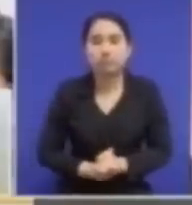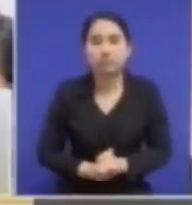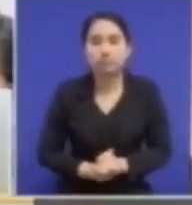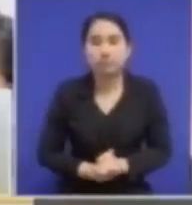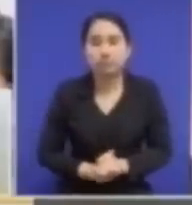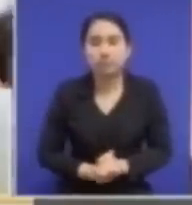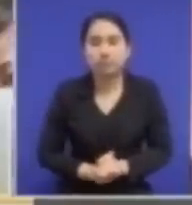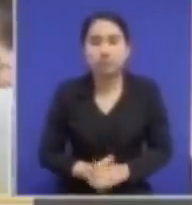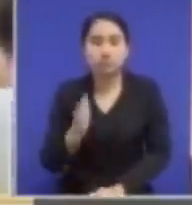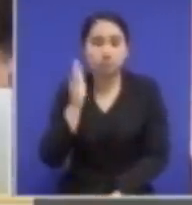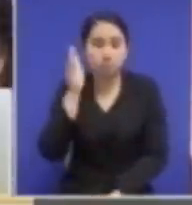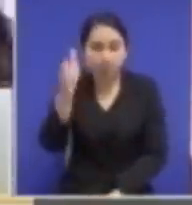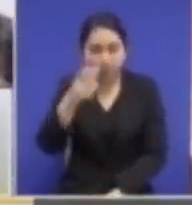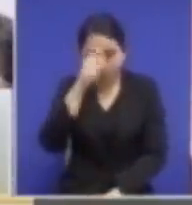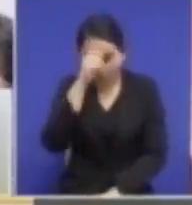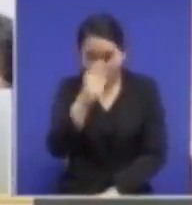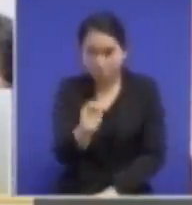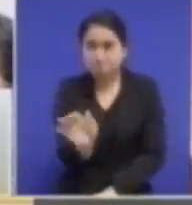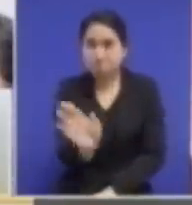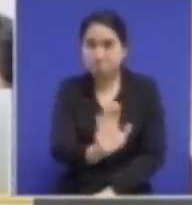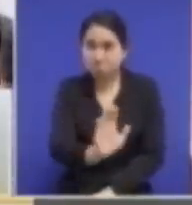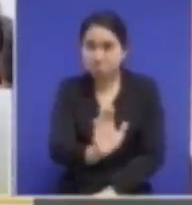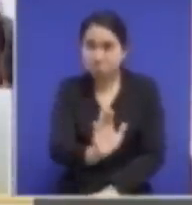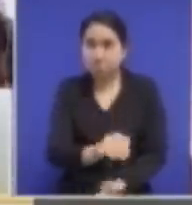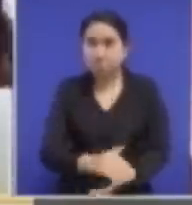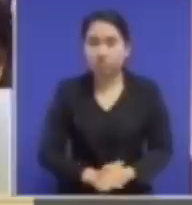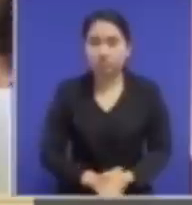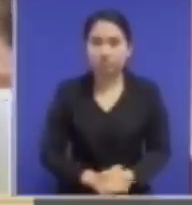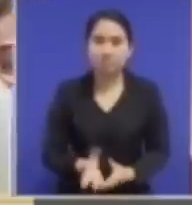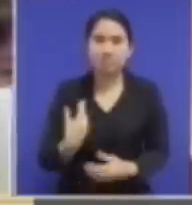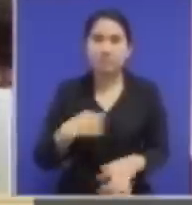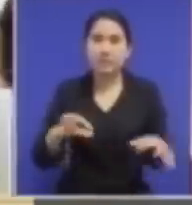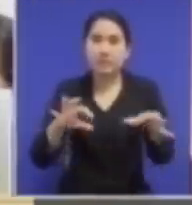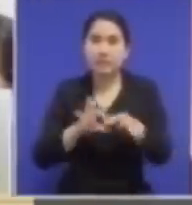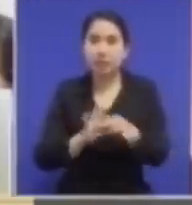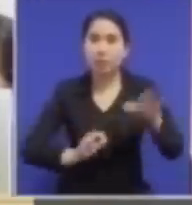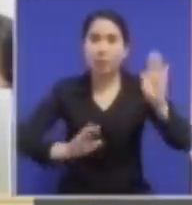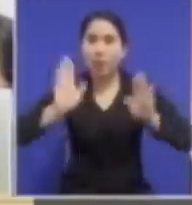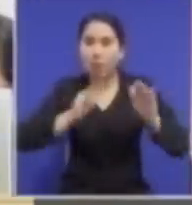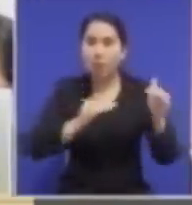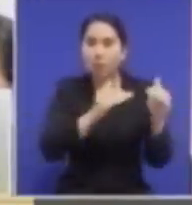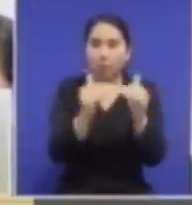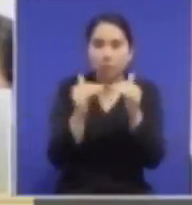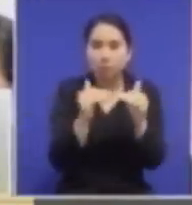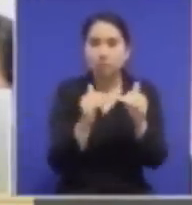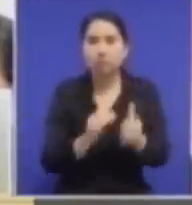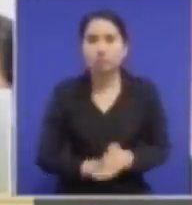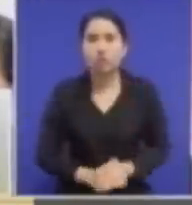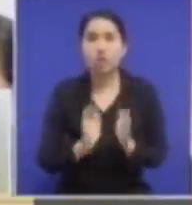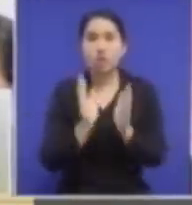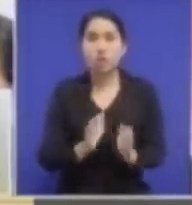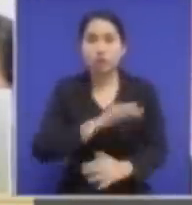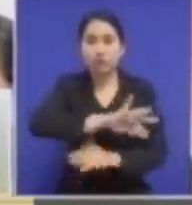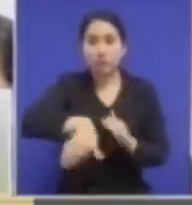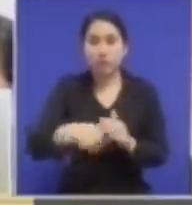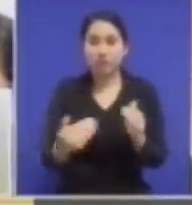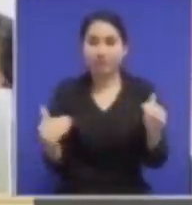ารพกันแล้วอยากเรียกร้องสิทธิ์เท่าเทียมกันคนเราเกิดมาไม่มีทางเท่าเทียมกันครับหน้าตาก็ไม่เหมือน